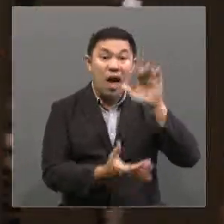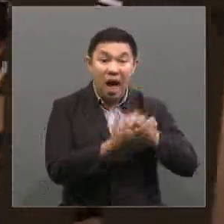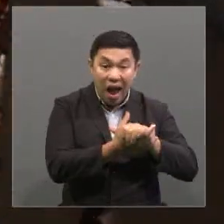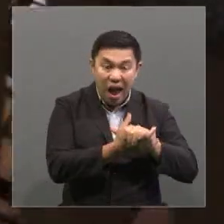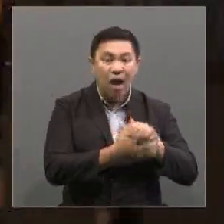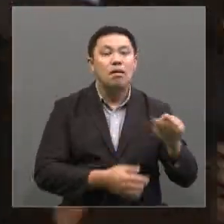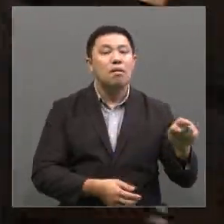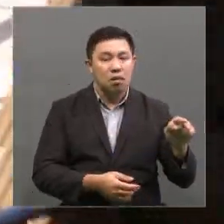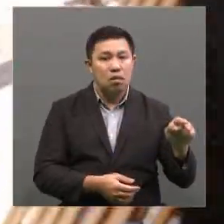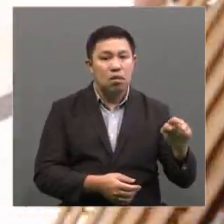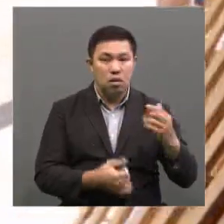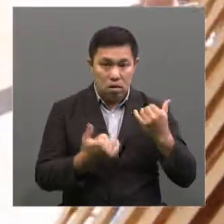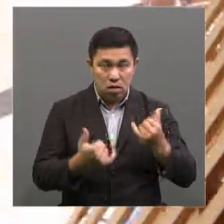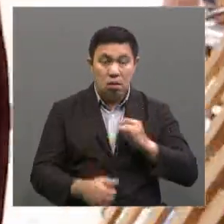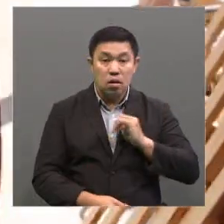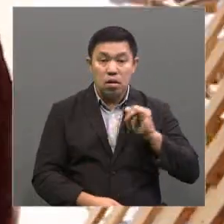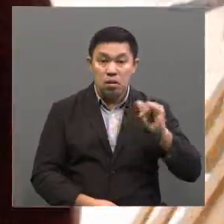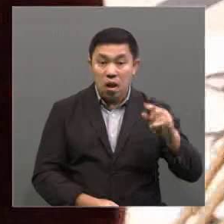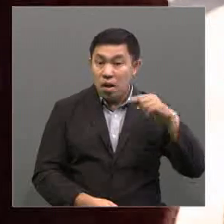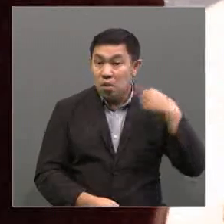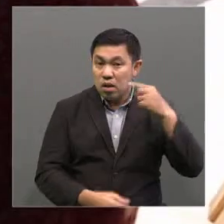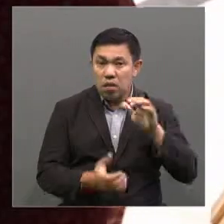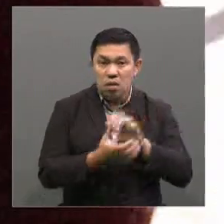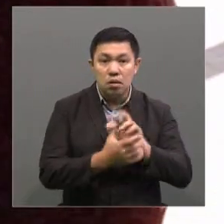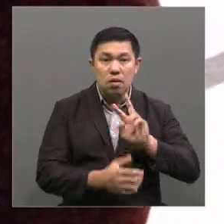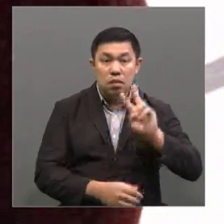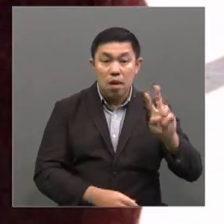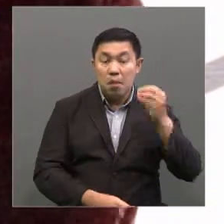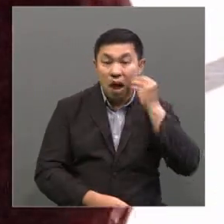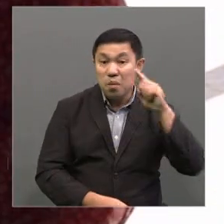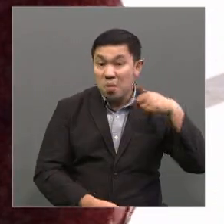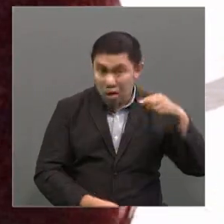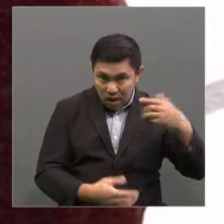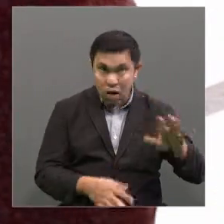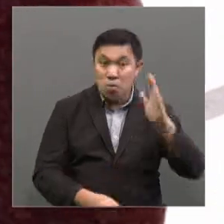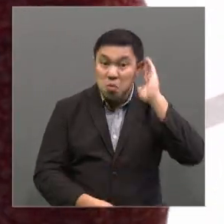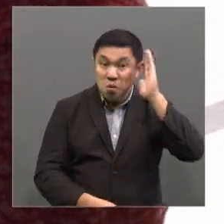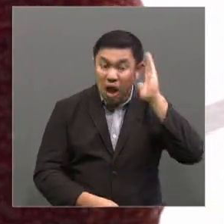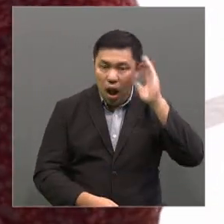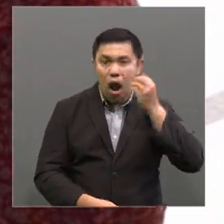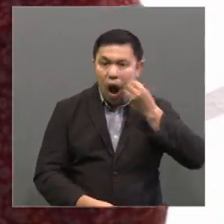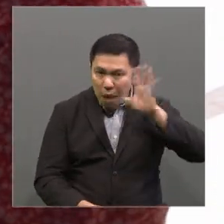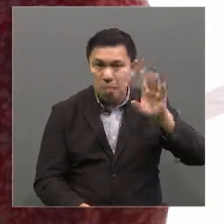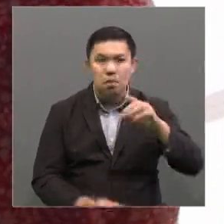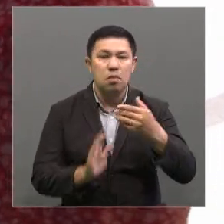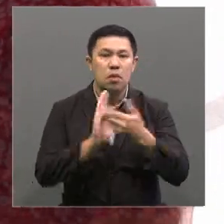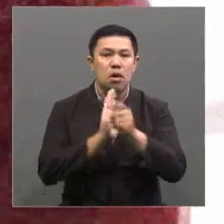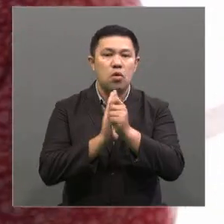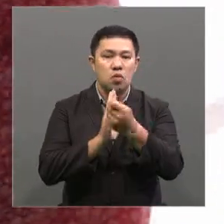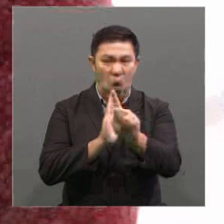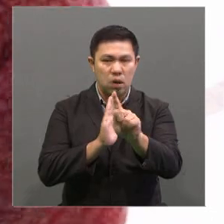บุญถมเนี่ยอันนี้คือวันนี้เดินทางมาพร้อมภรรยามาที่บ้านรยาเดี๋ยวตัวสามีเนี่ยเขาจะกลับไปบ้านเกิดเขาเองที่